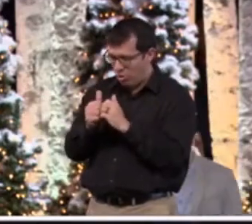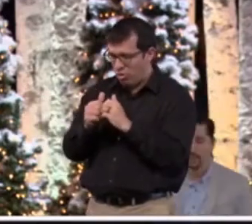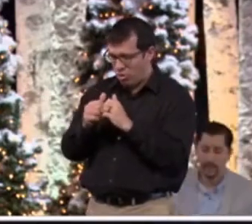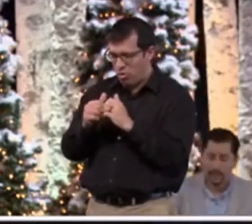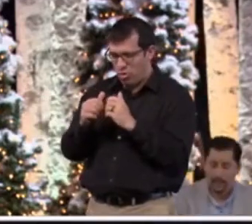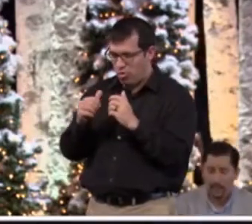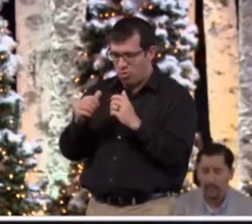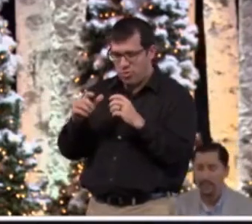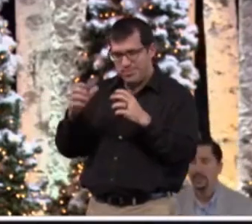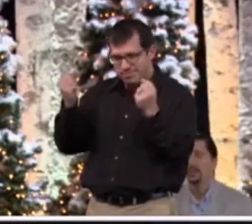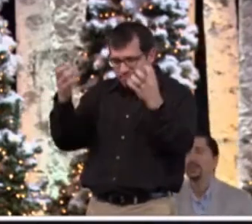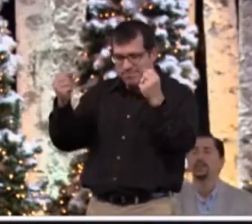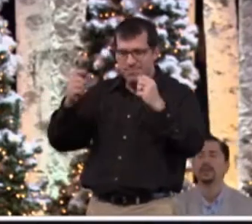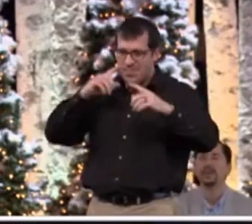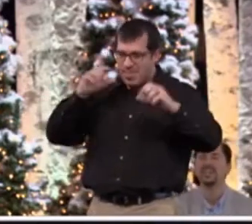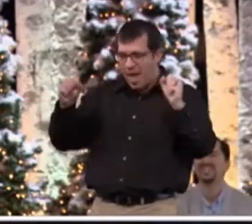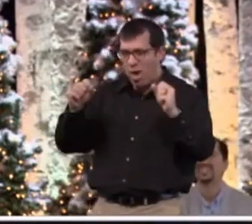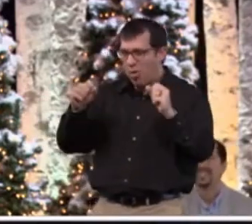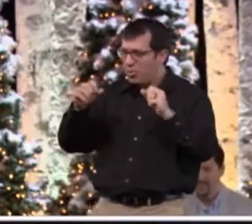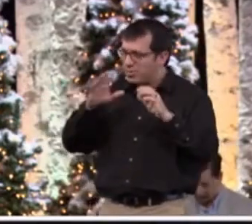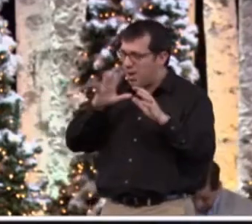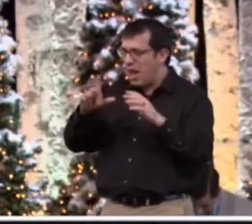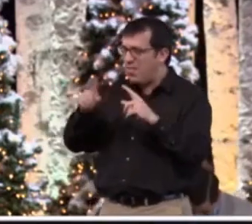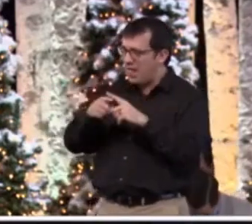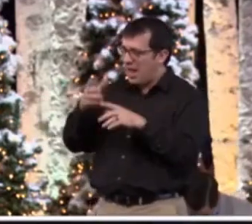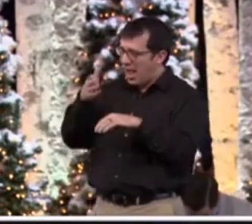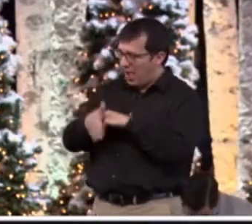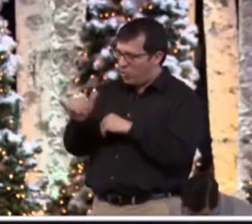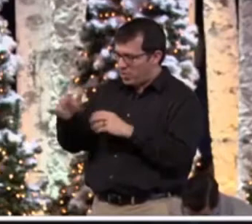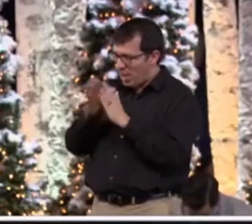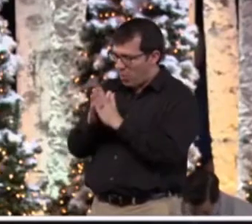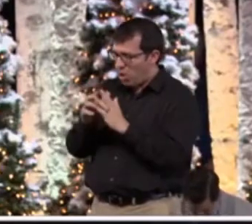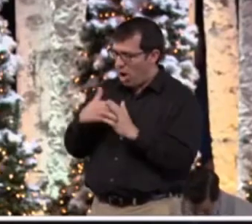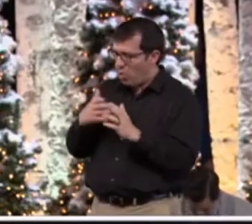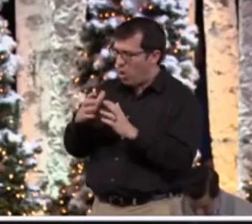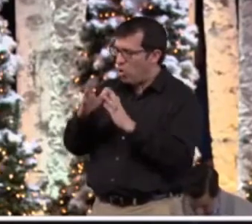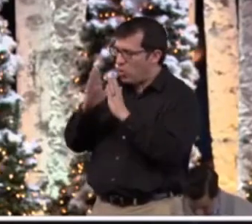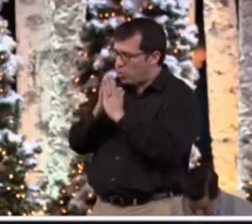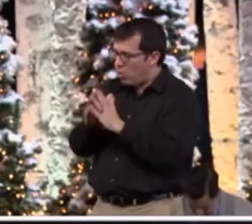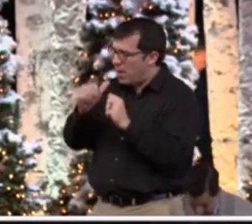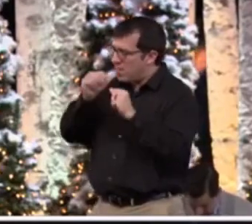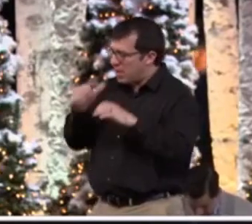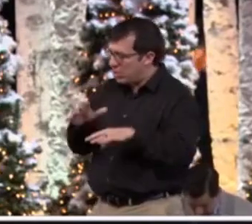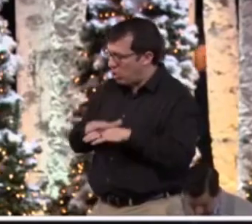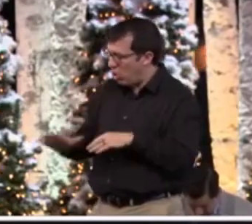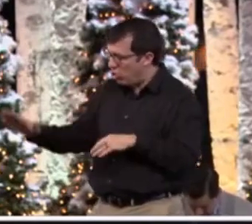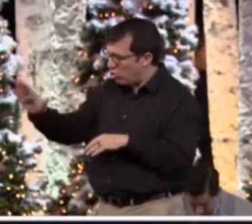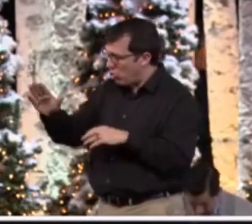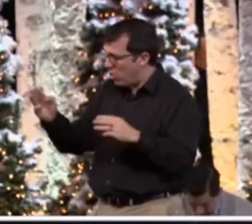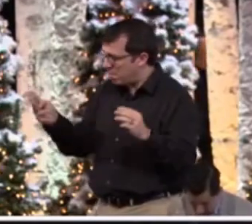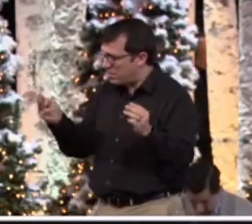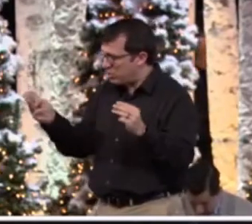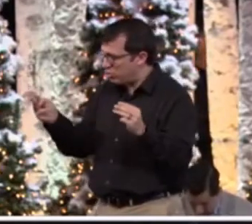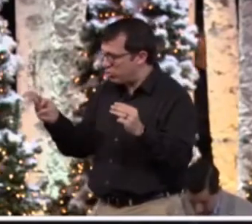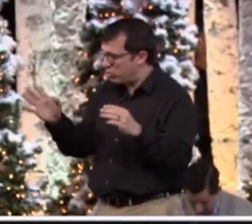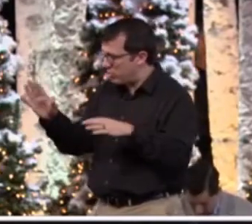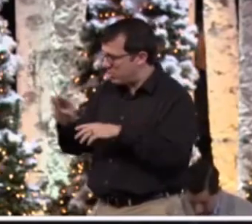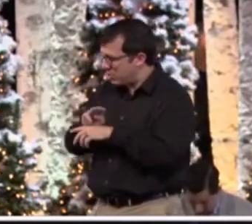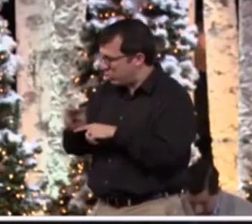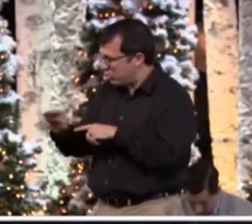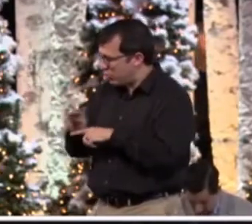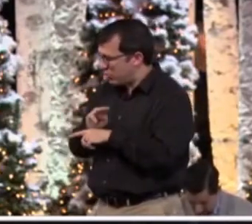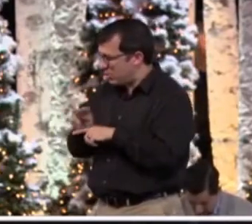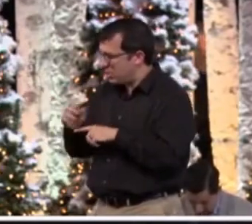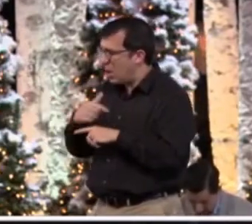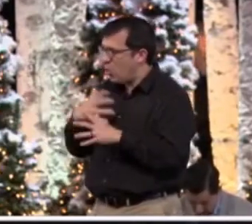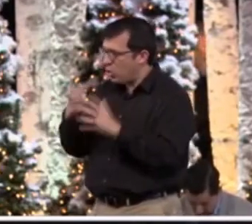प्रार्थना गर्नेछौँ र त्यसपछि म तपाईँहरूको सेवकाईमा परमेश्वरको आशिषका लागि प्रार्थना गर्नेछु। म